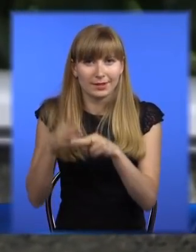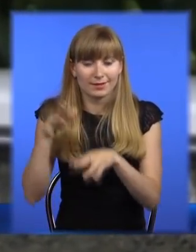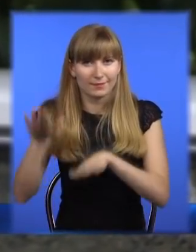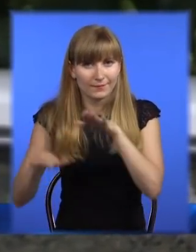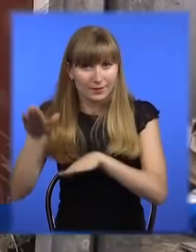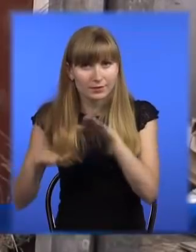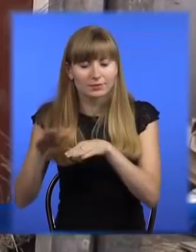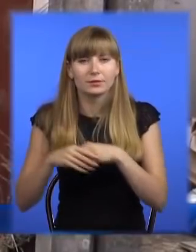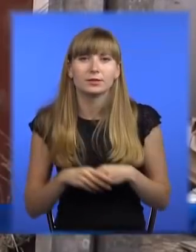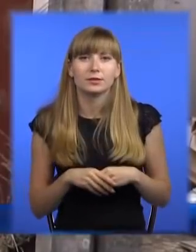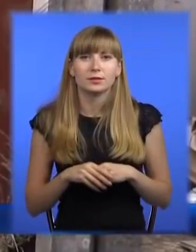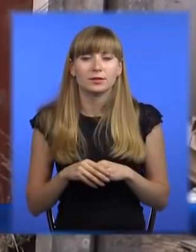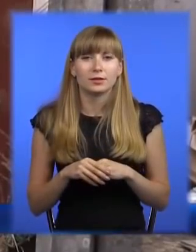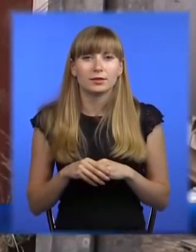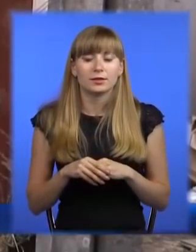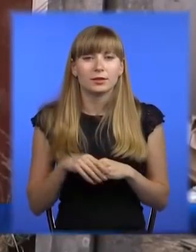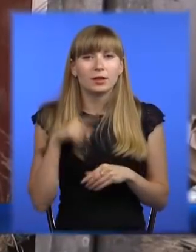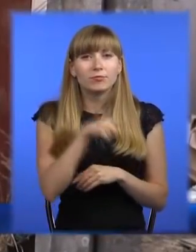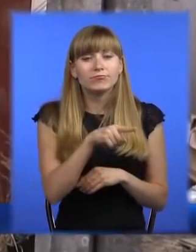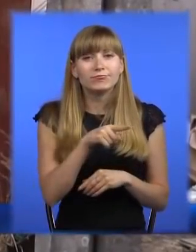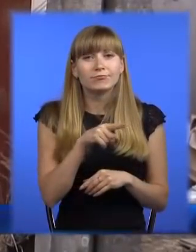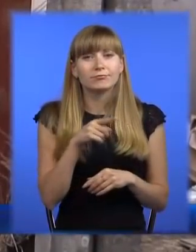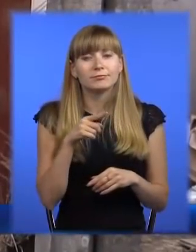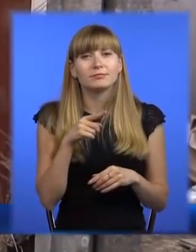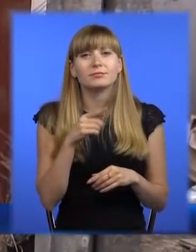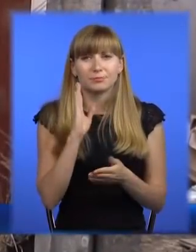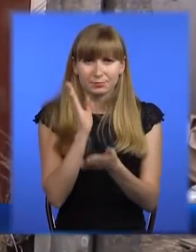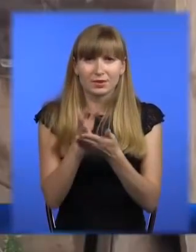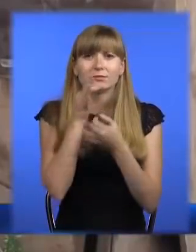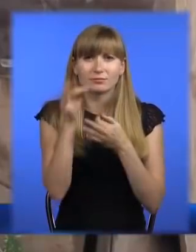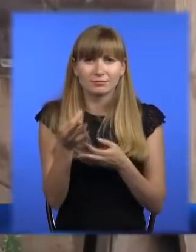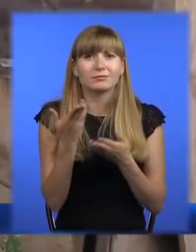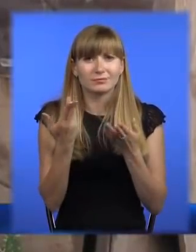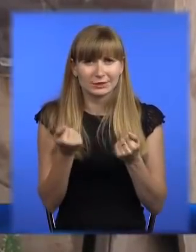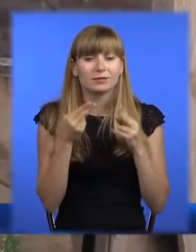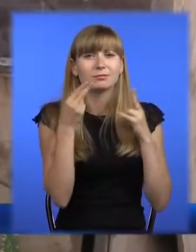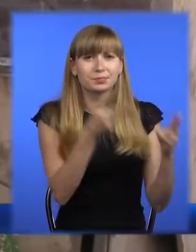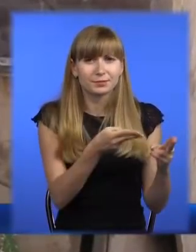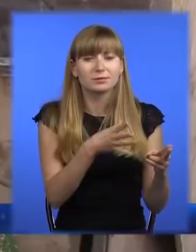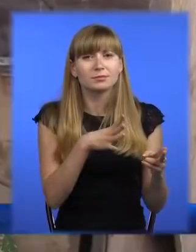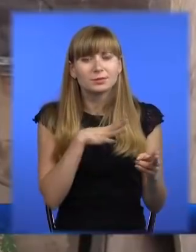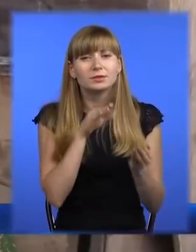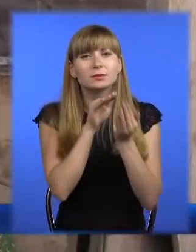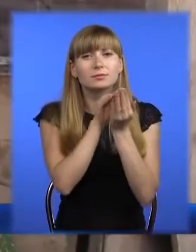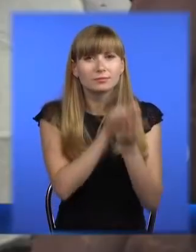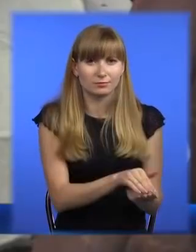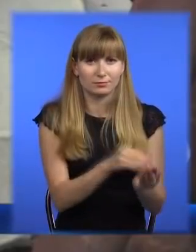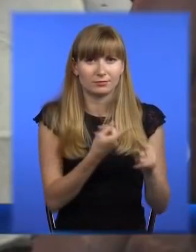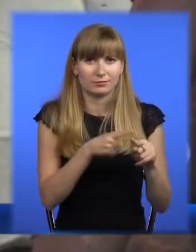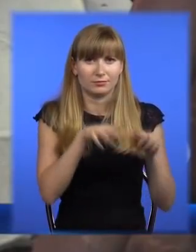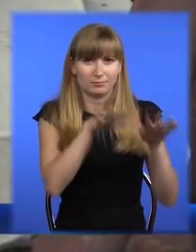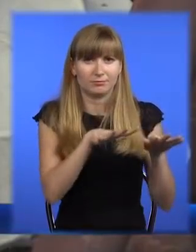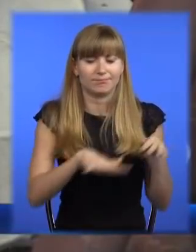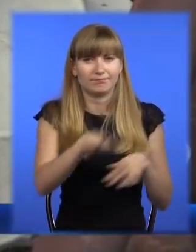за рахунок здачі їх до незаконного пункту прийому металу. Зловмисники своєї провини не заперечували та пояснили,